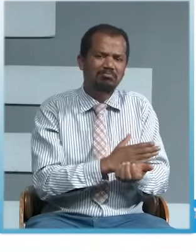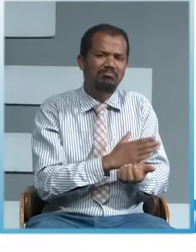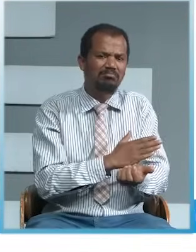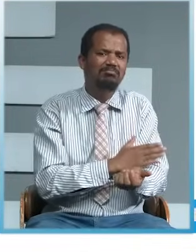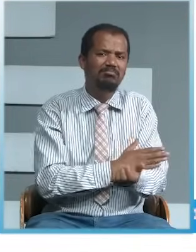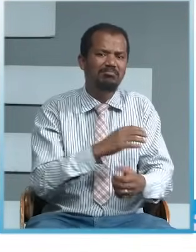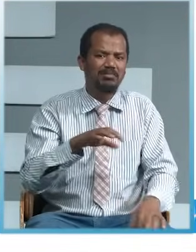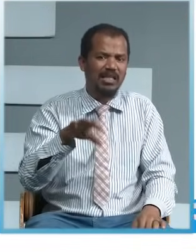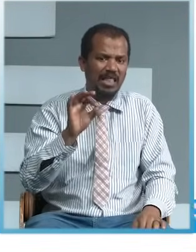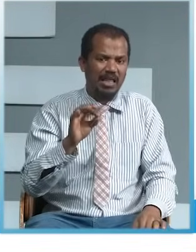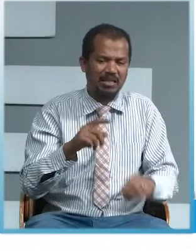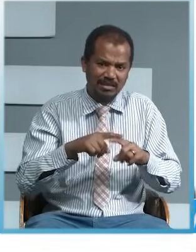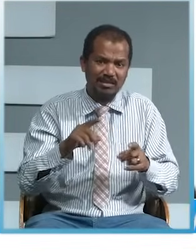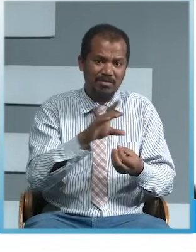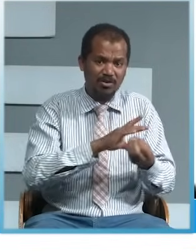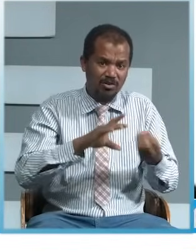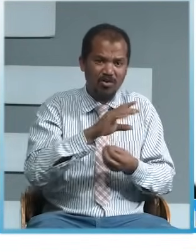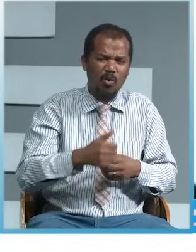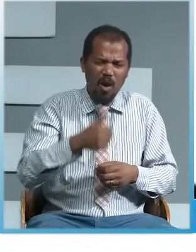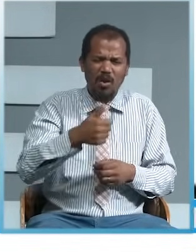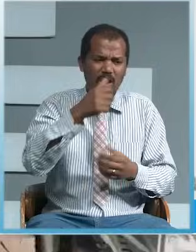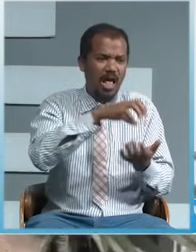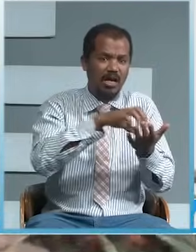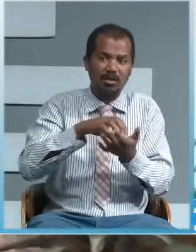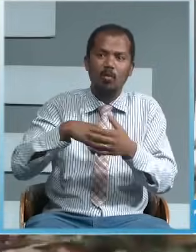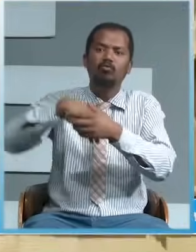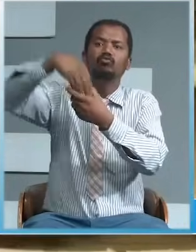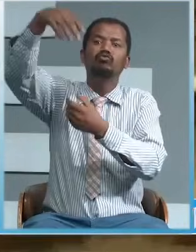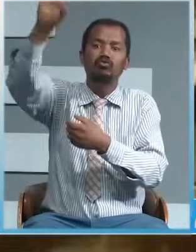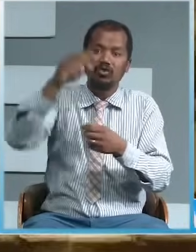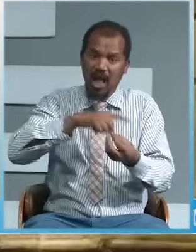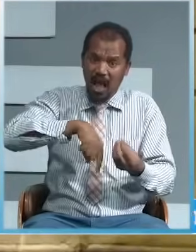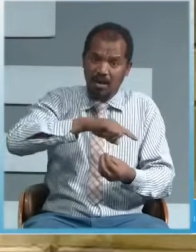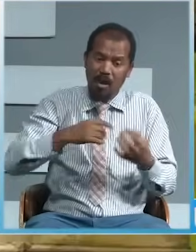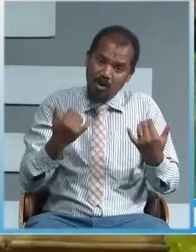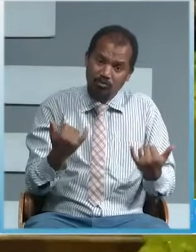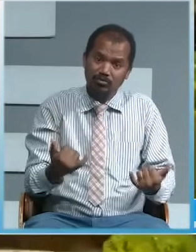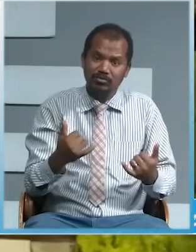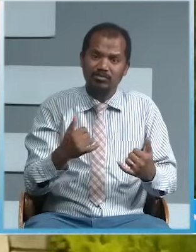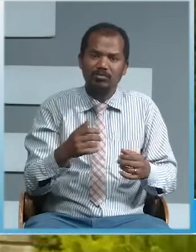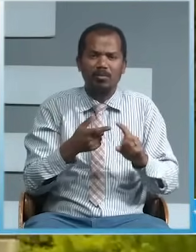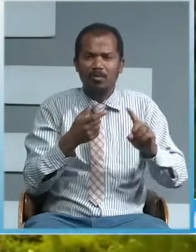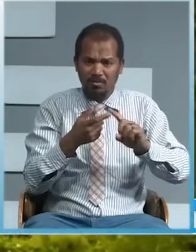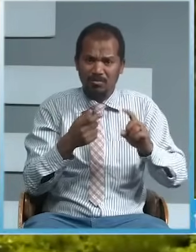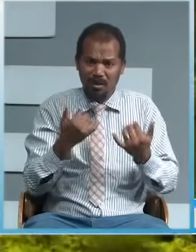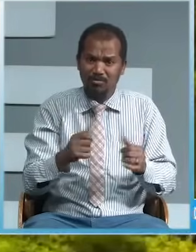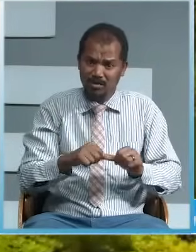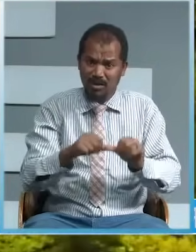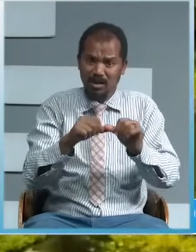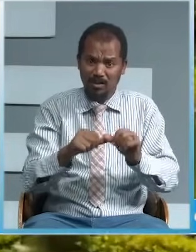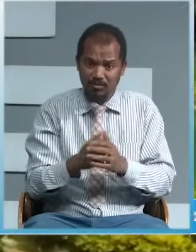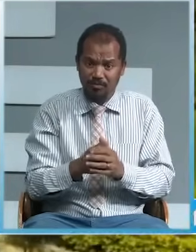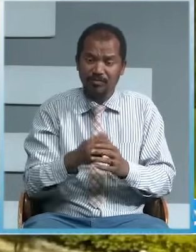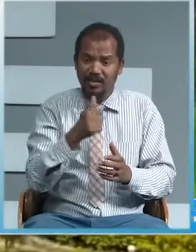መሻሻሉ እየተገለጸ ይገኛል። ነገር ግን በክልሉ ከዋና ዋና ከተሞች ወጣ ባሉ አካባቢዎች አሁንም የትጥቅ ግጭቶች